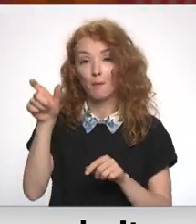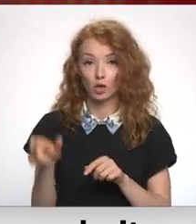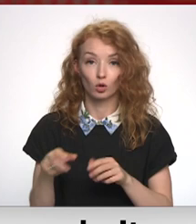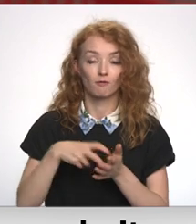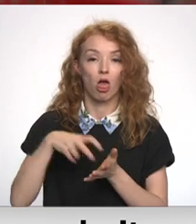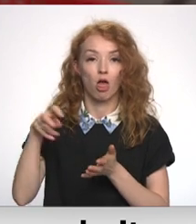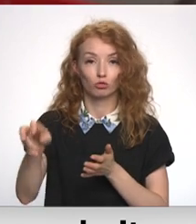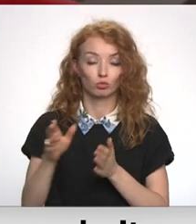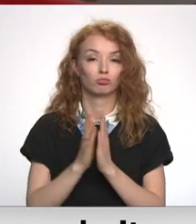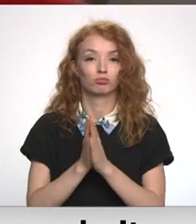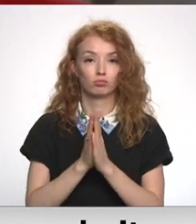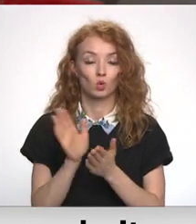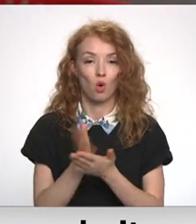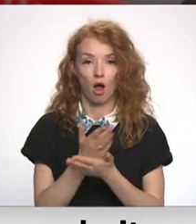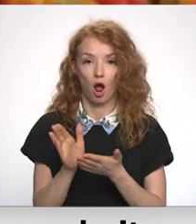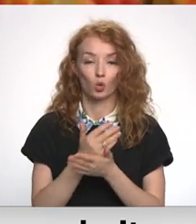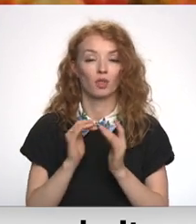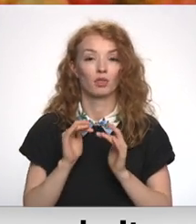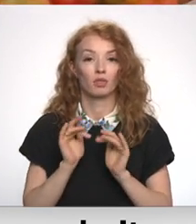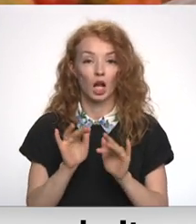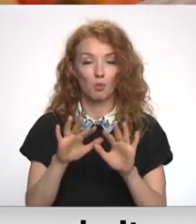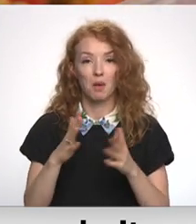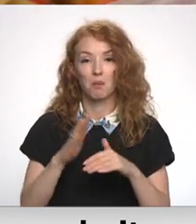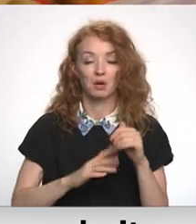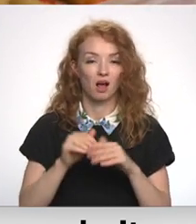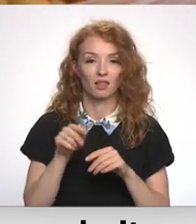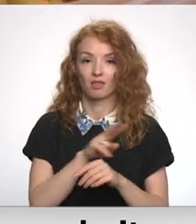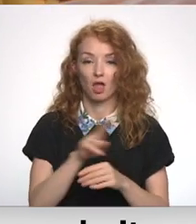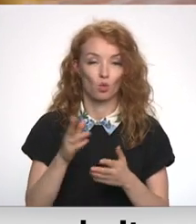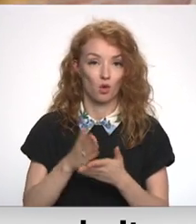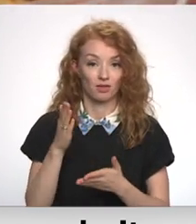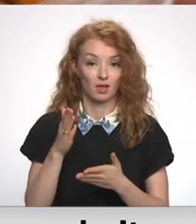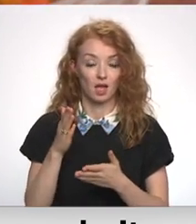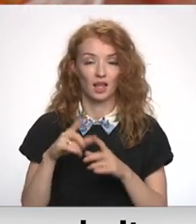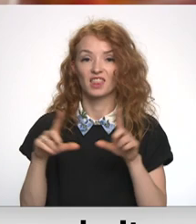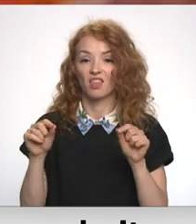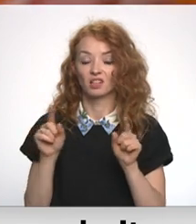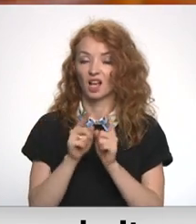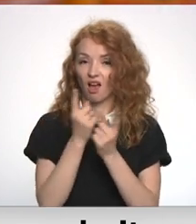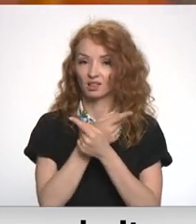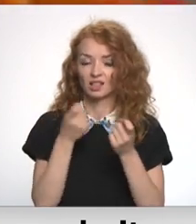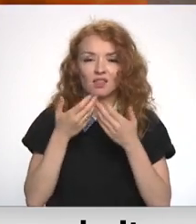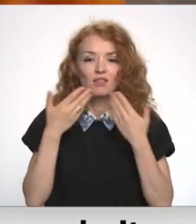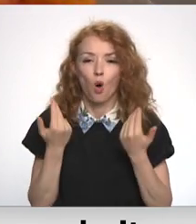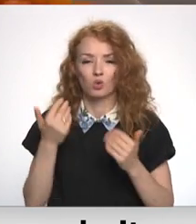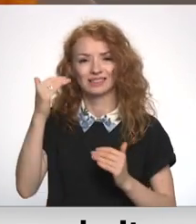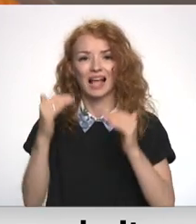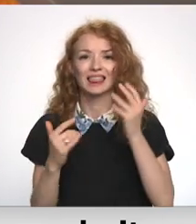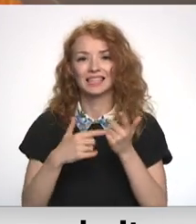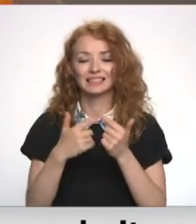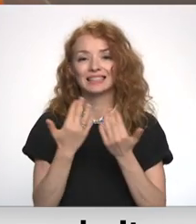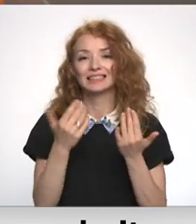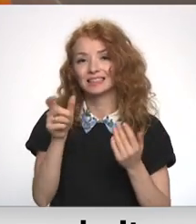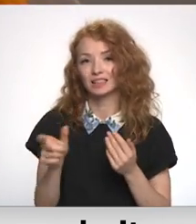sūta vēstuli ar aicinājumu sakārtot darījumus, taču praksē tas nenotiek. Dienestā arī atzīst, ka nav tādas statistikas, cik